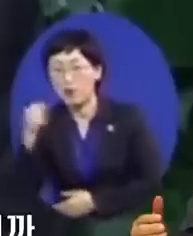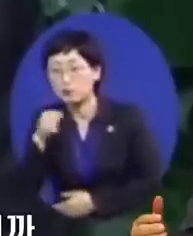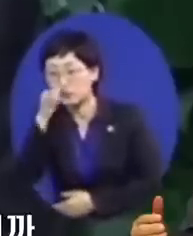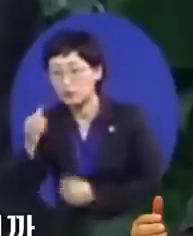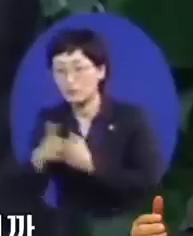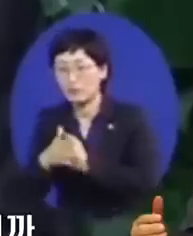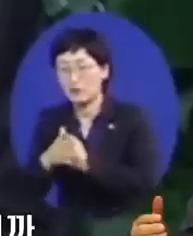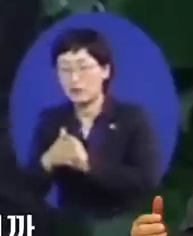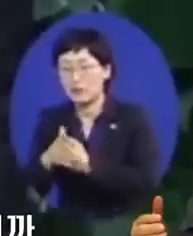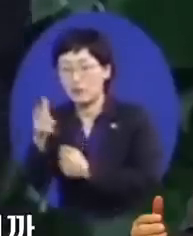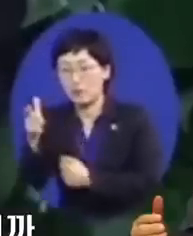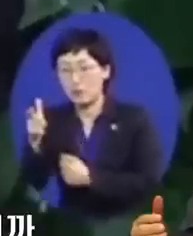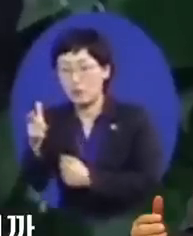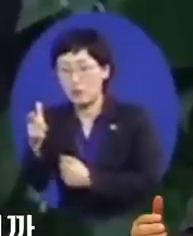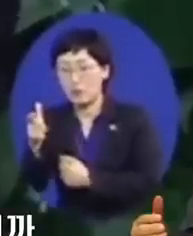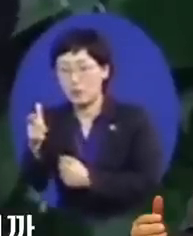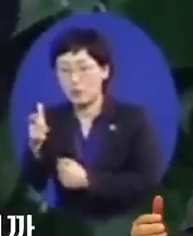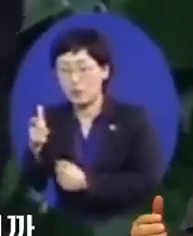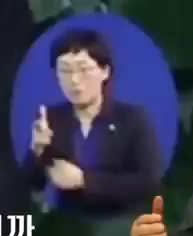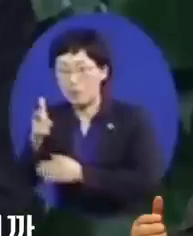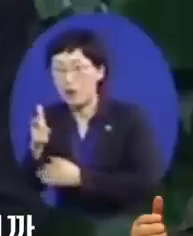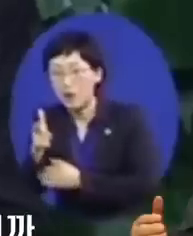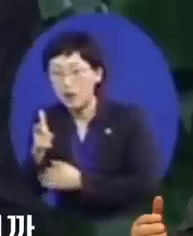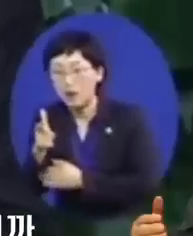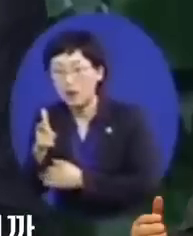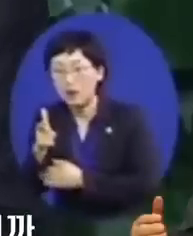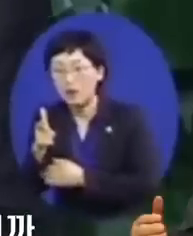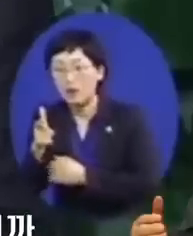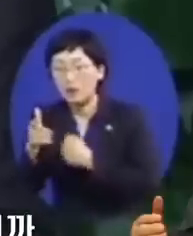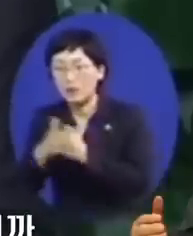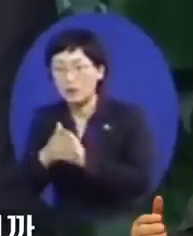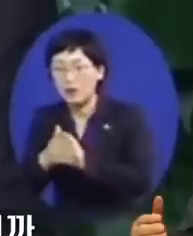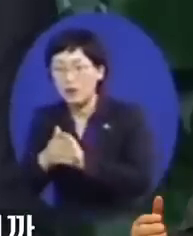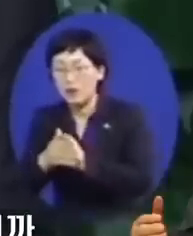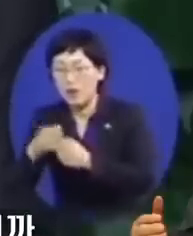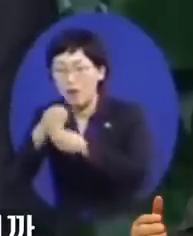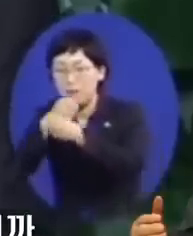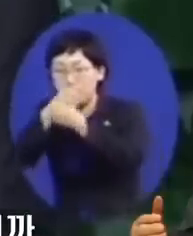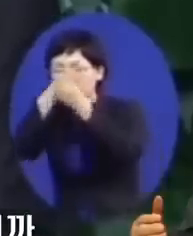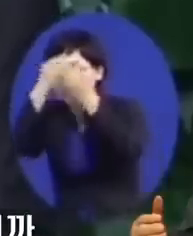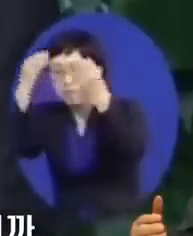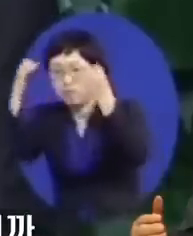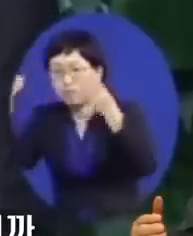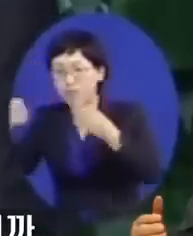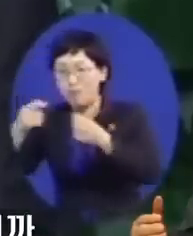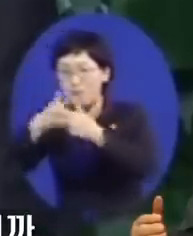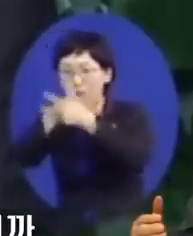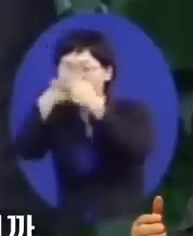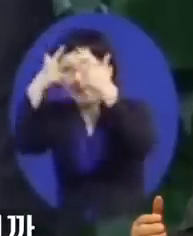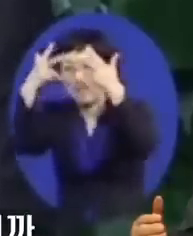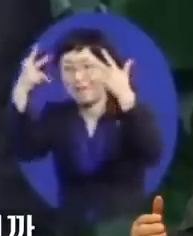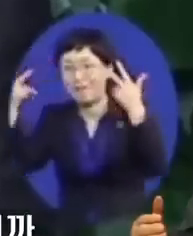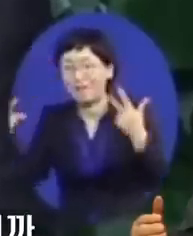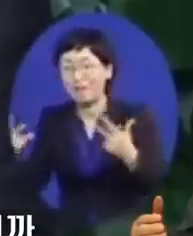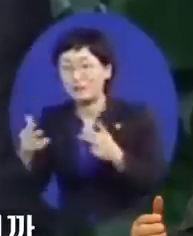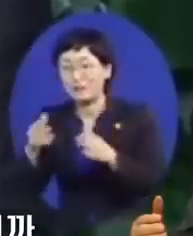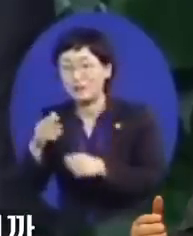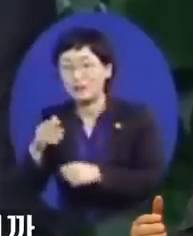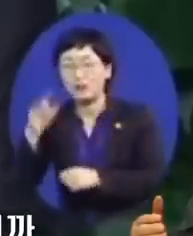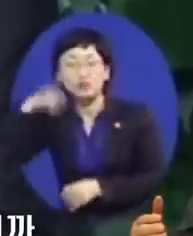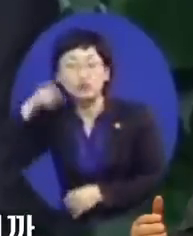그 짧은 총을 가지고서 쏴버리니까 오색 찬란한 무지개가 콱 쓰거든요. 그